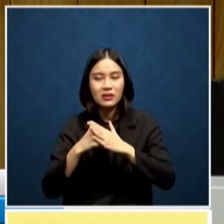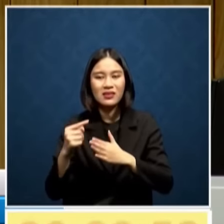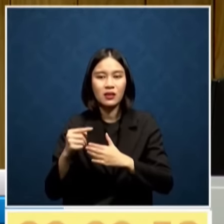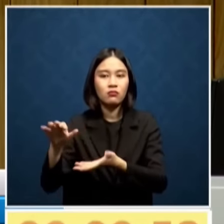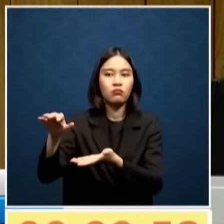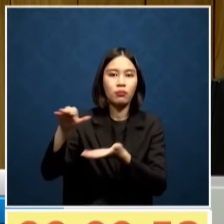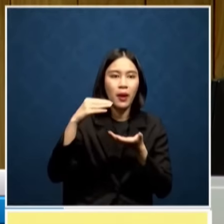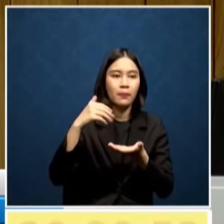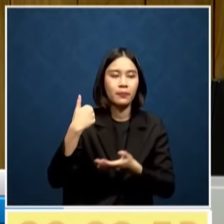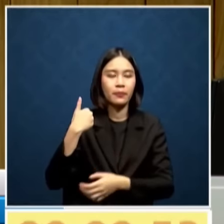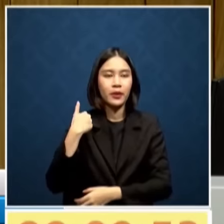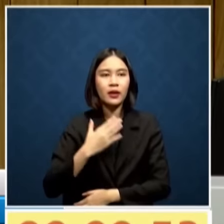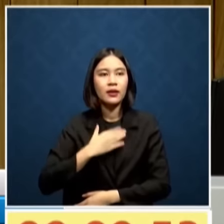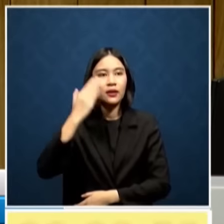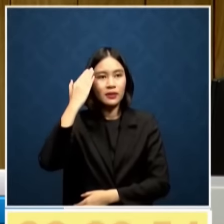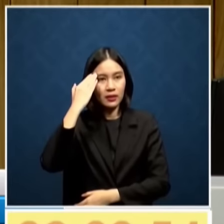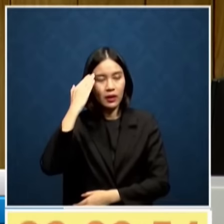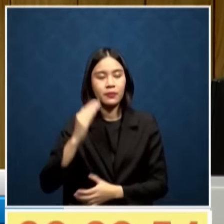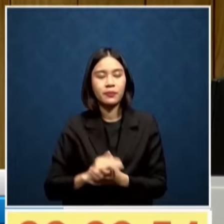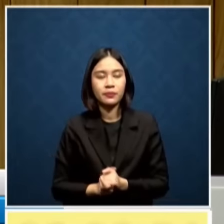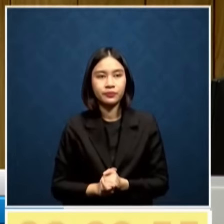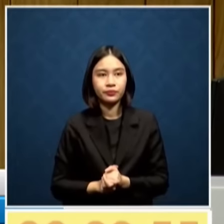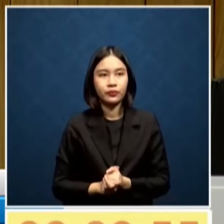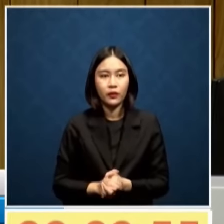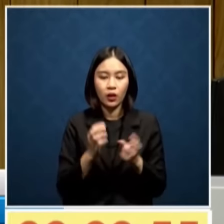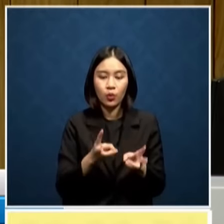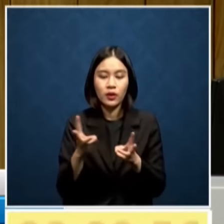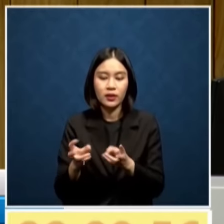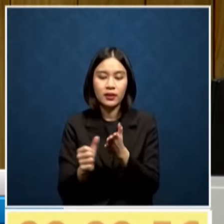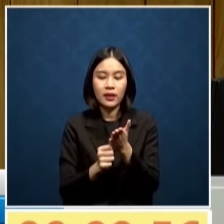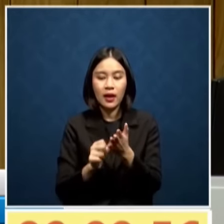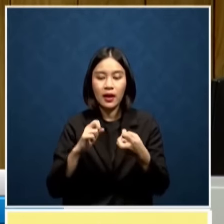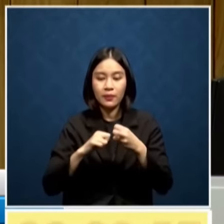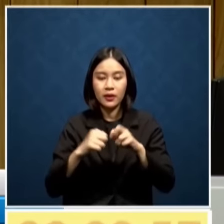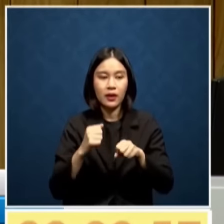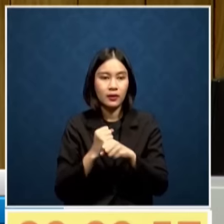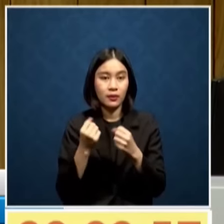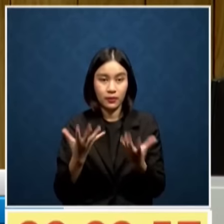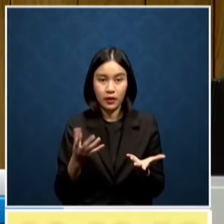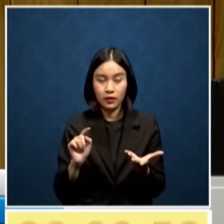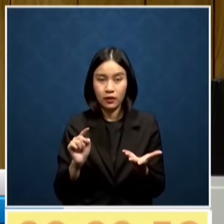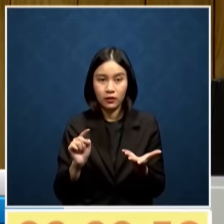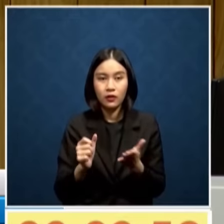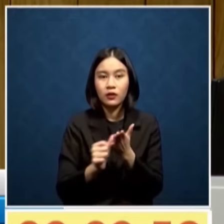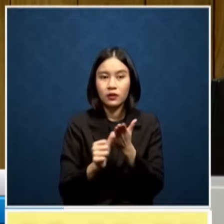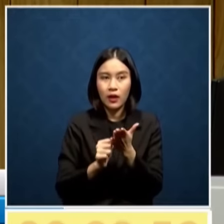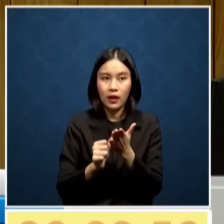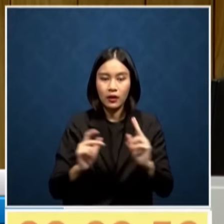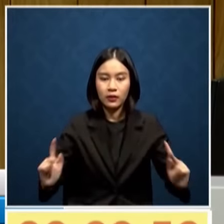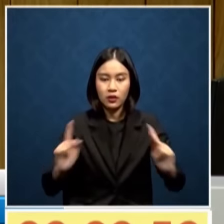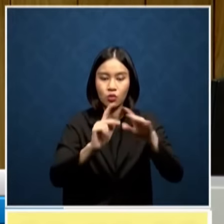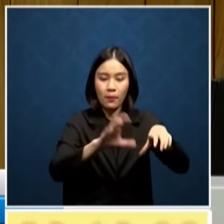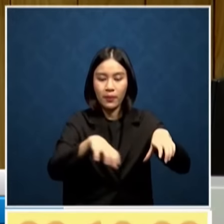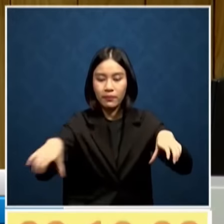อันนี้ขออันนี้ทราบนะครับไม่ได้ไม่ทราบการแก้ไขปัญหาของ SME เนี่ยมันคงต้องแก้ทั้งทุกกระทรวง